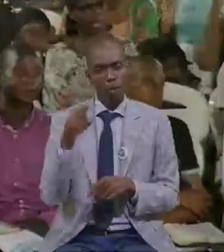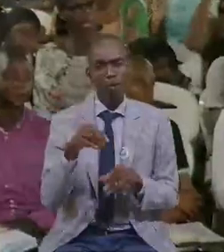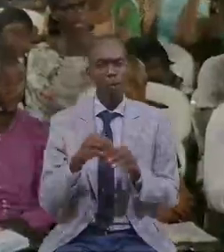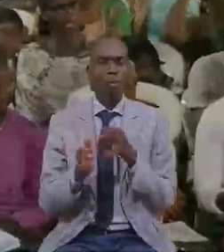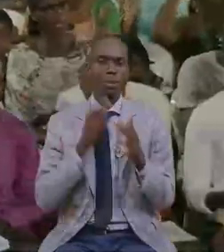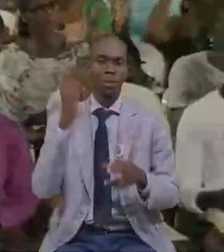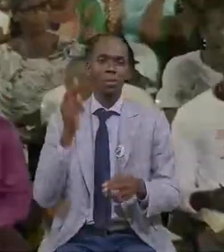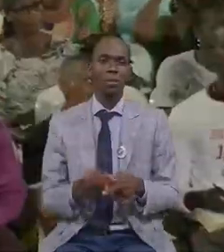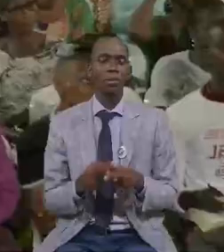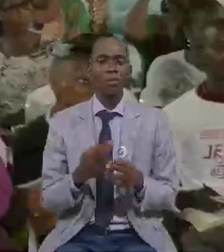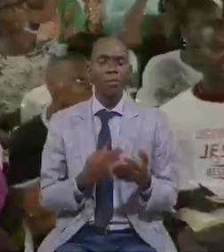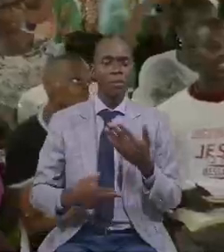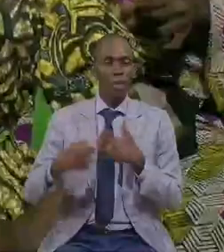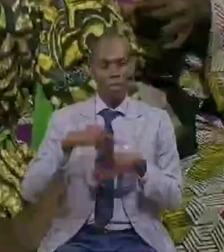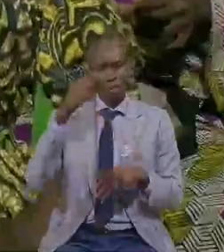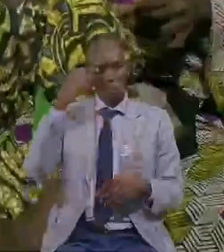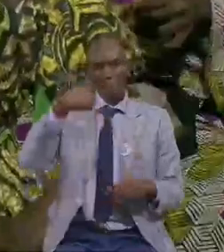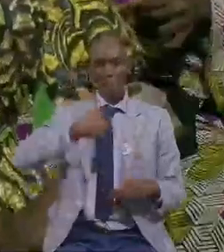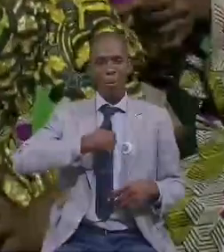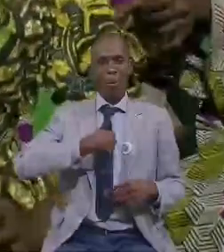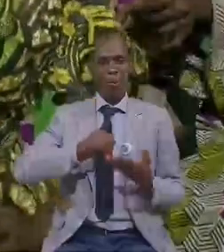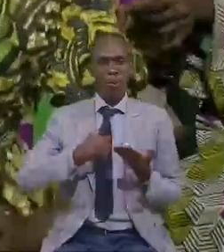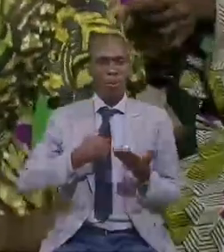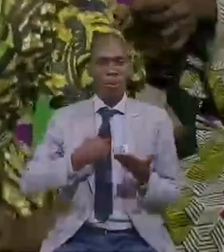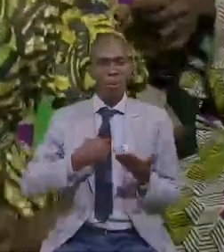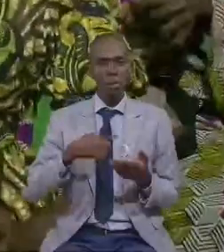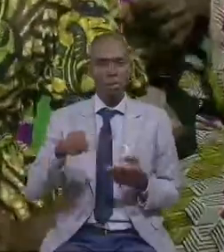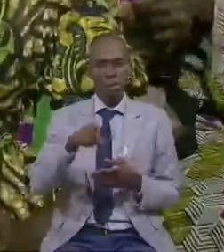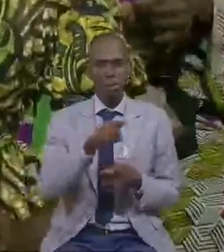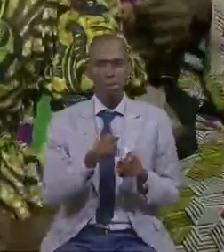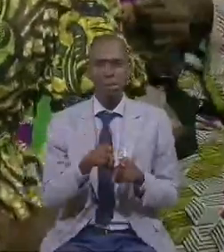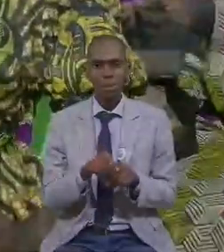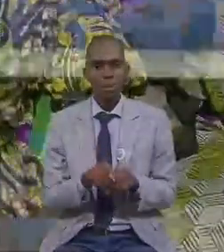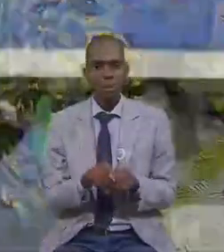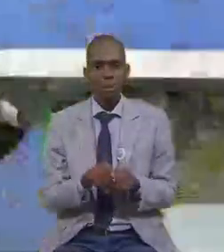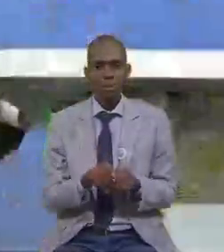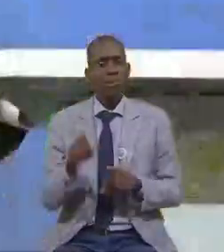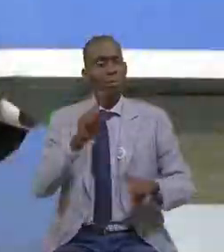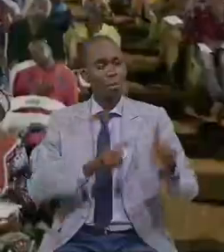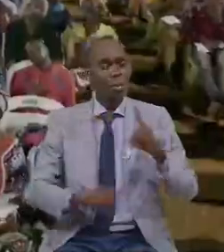Jésus-Christ. La restauration pour moi. Vous n'avez pas répété ça, hein?